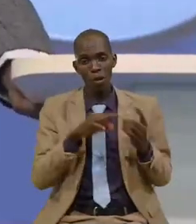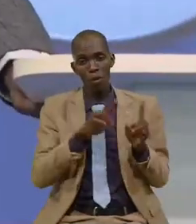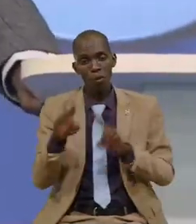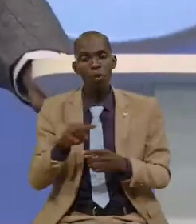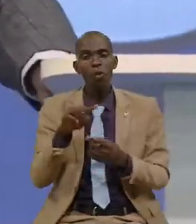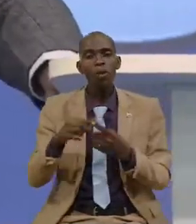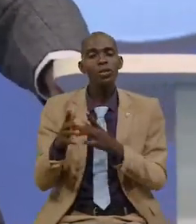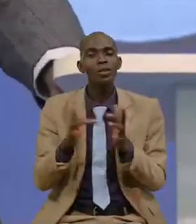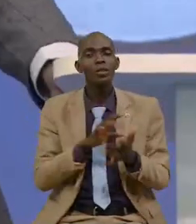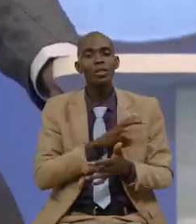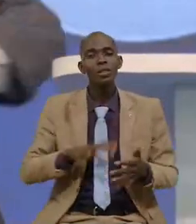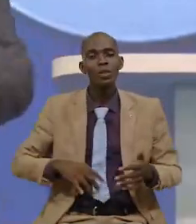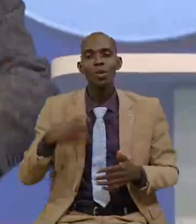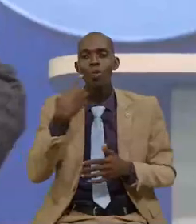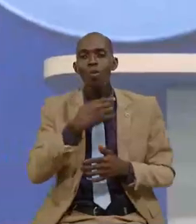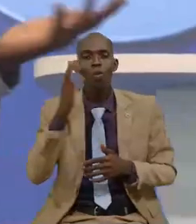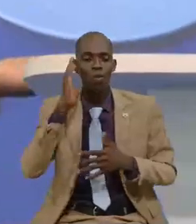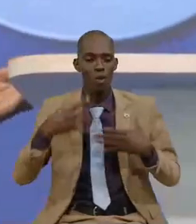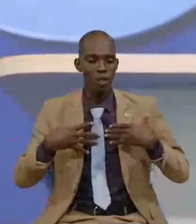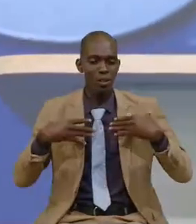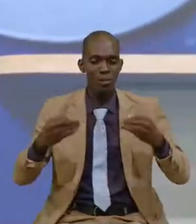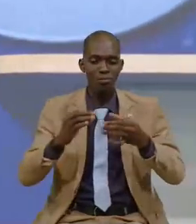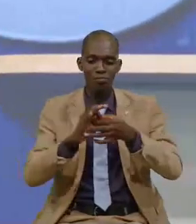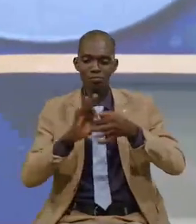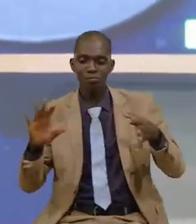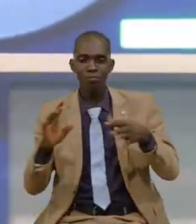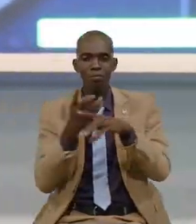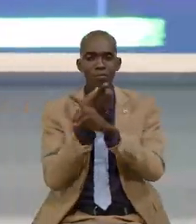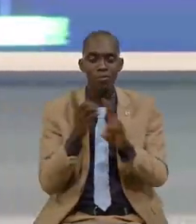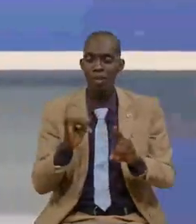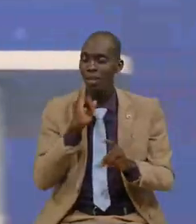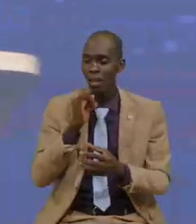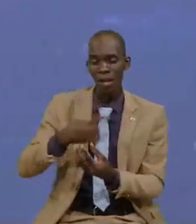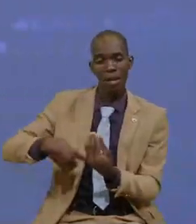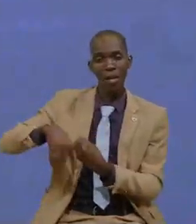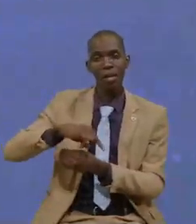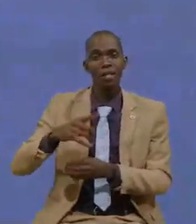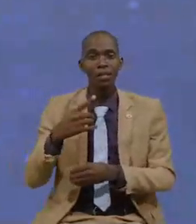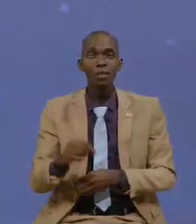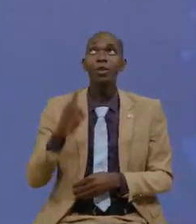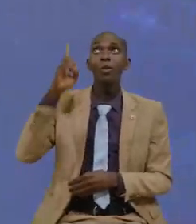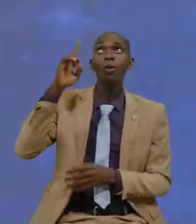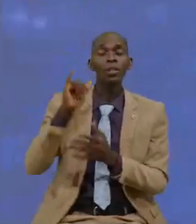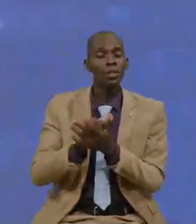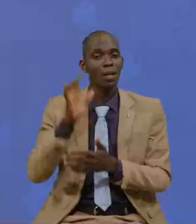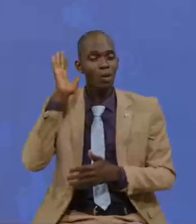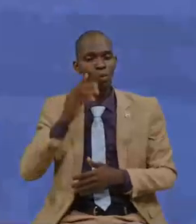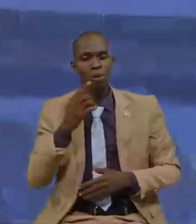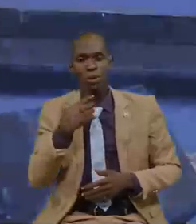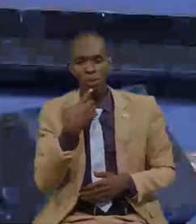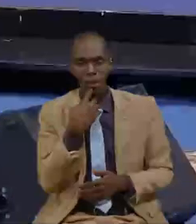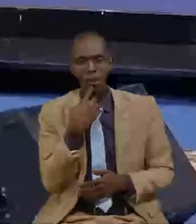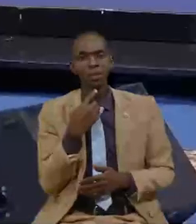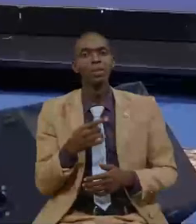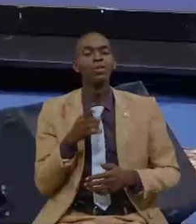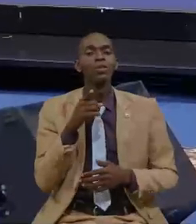venu. Lorsque Jésus-Christ, qui va vous guérir, qui va délier, libérer, est ici. Celui qui va